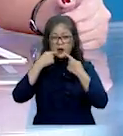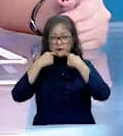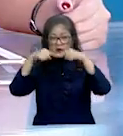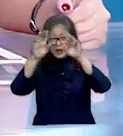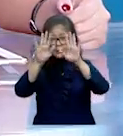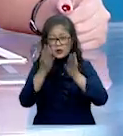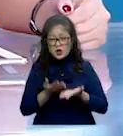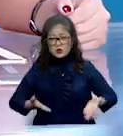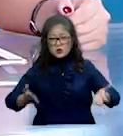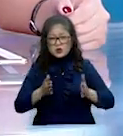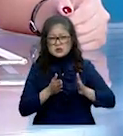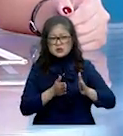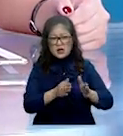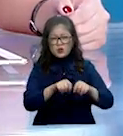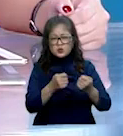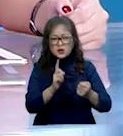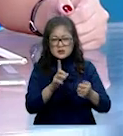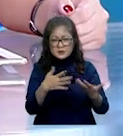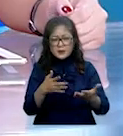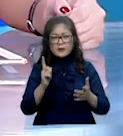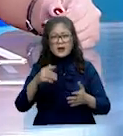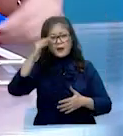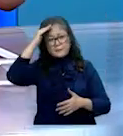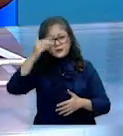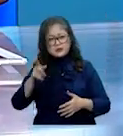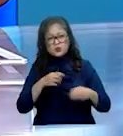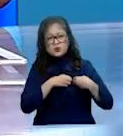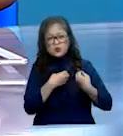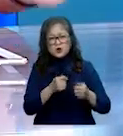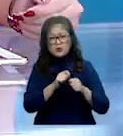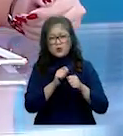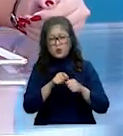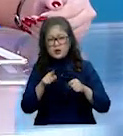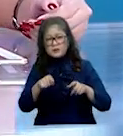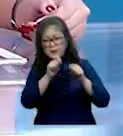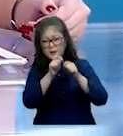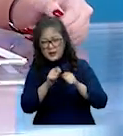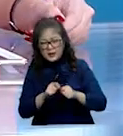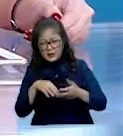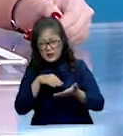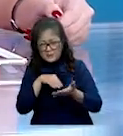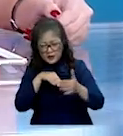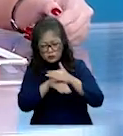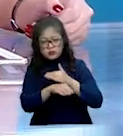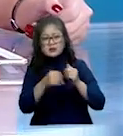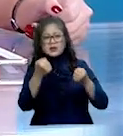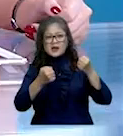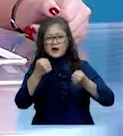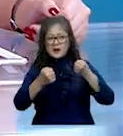hanya pemilik armada bus, namun juga masyarakat dirugikan karena harus merogoh kantong lebih dalam untuk biaya perbaikan